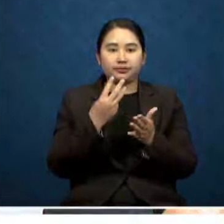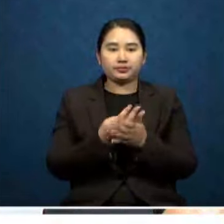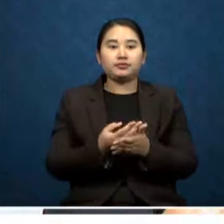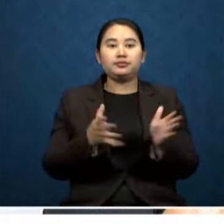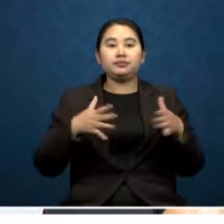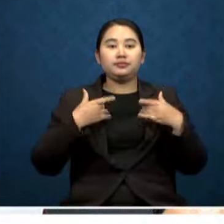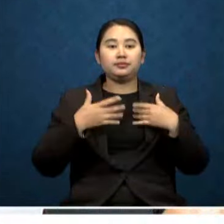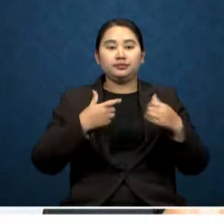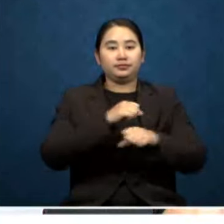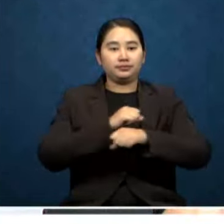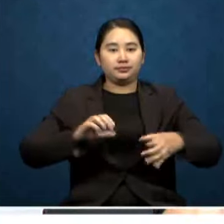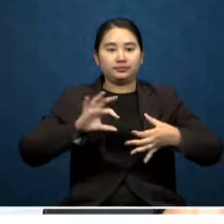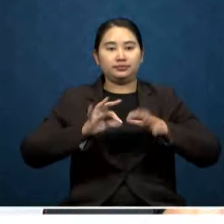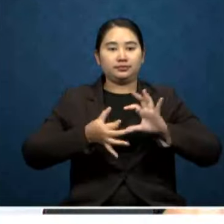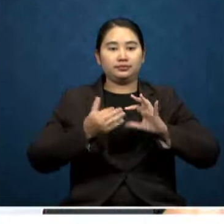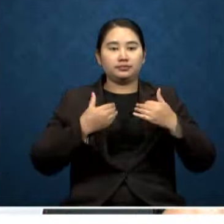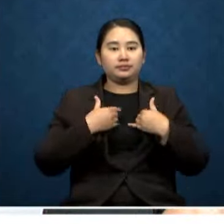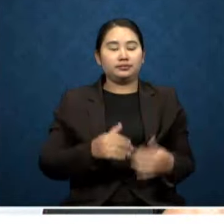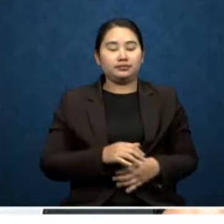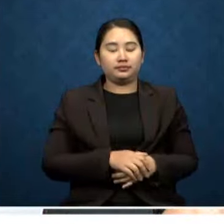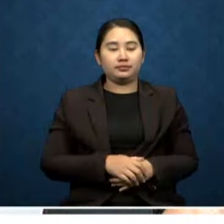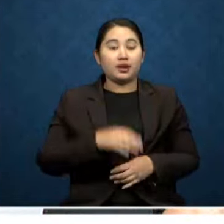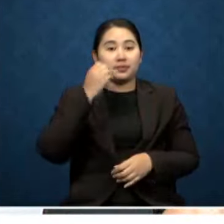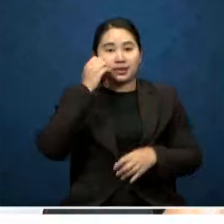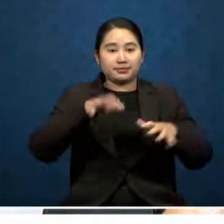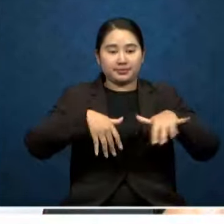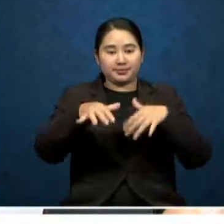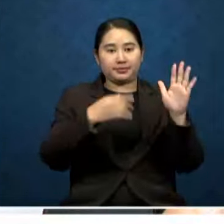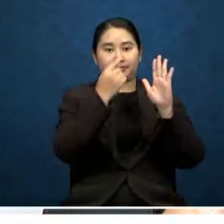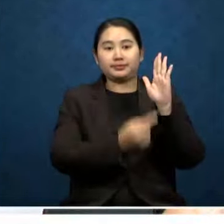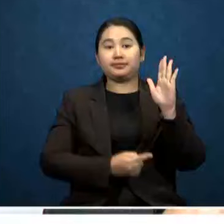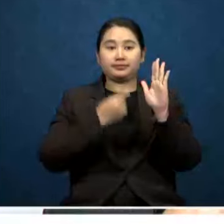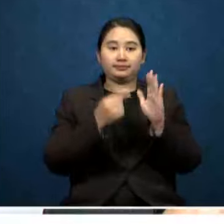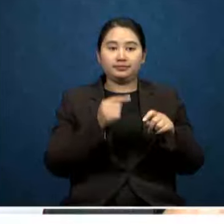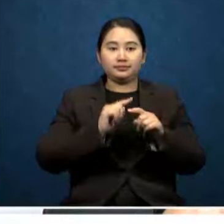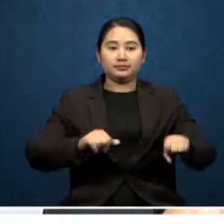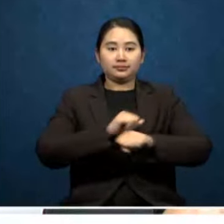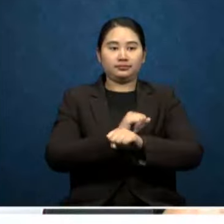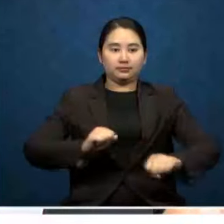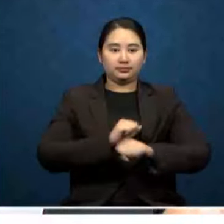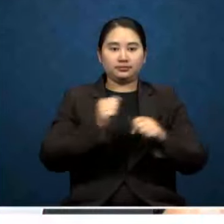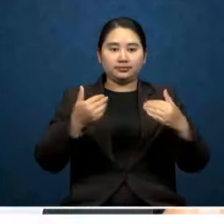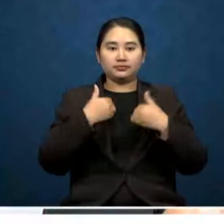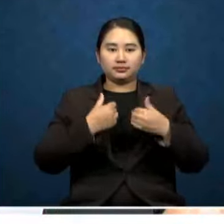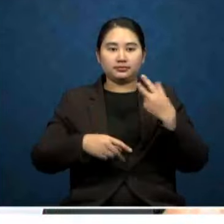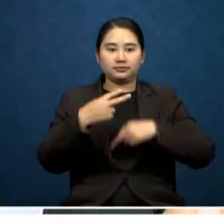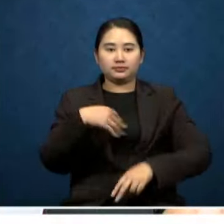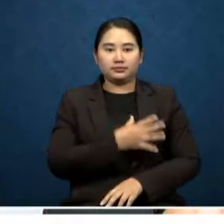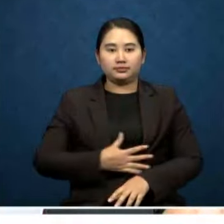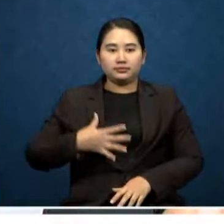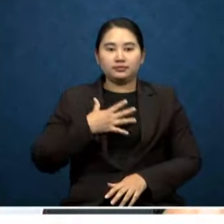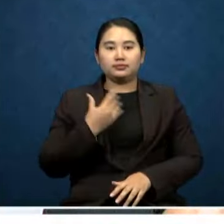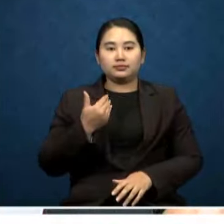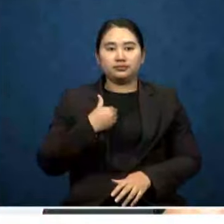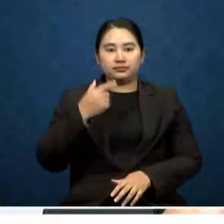อยู่นะครับเกือบทุกหมู่บ้านเกือบทุกอำเภอเกือบทุกตำบลครับถ้ามีการออกกำลังกายดูแลรักษาสุขภาพแล้วให้